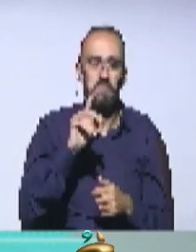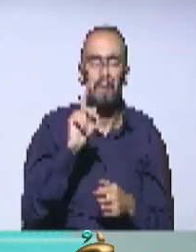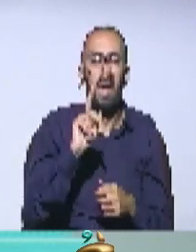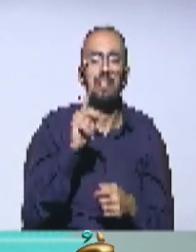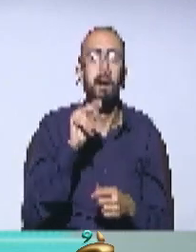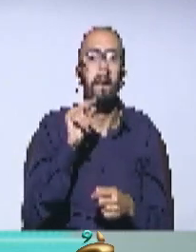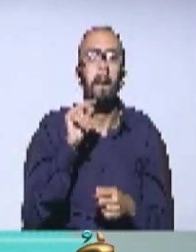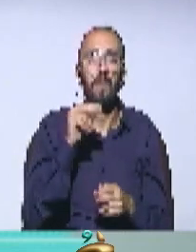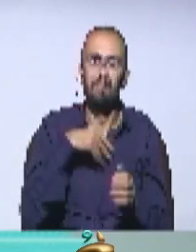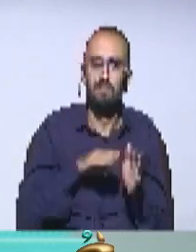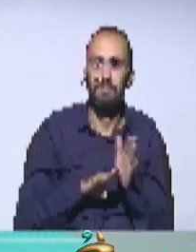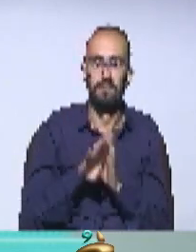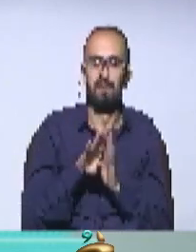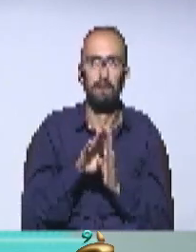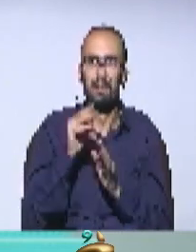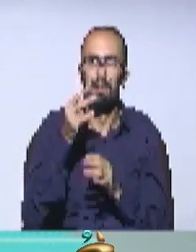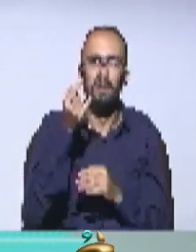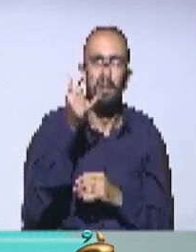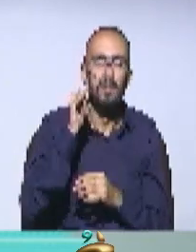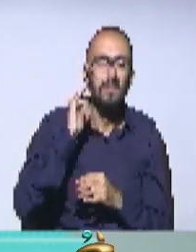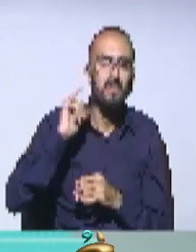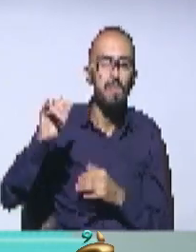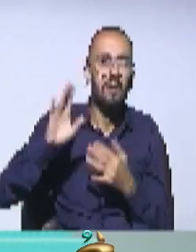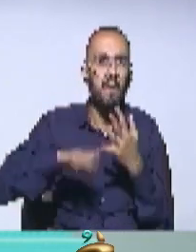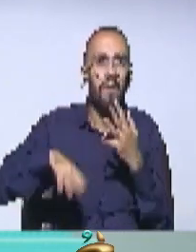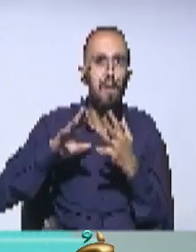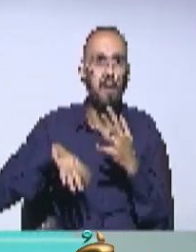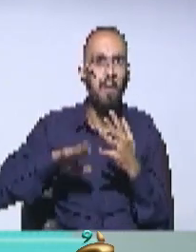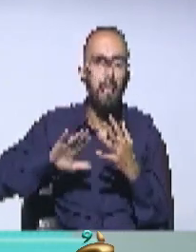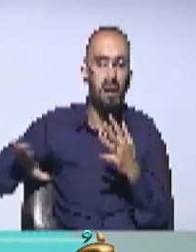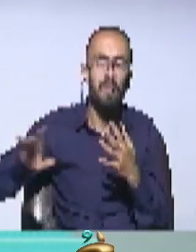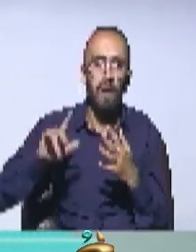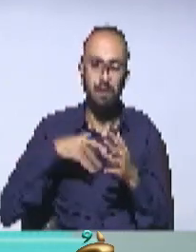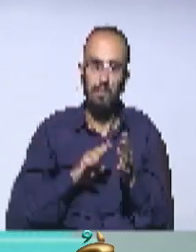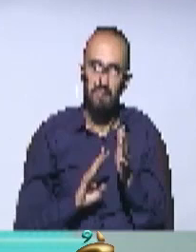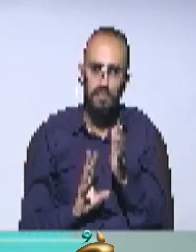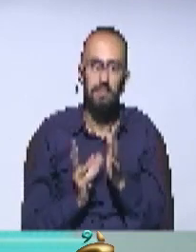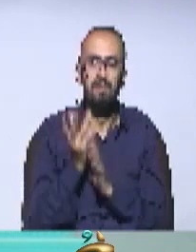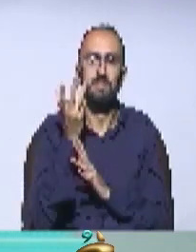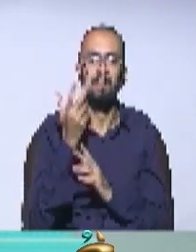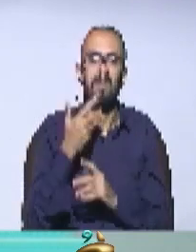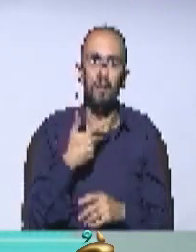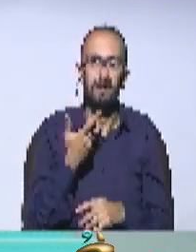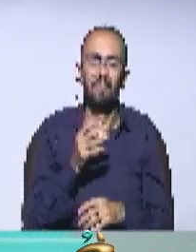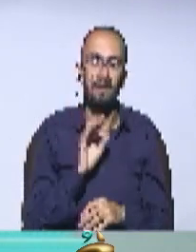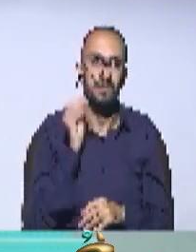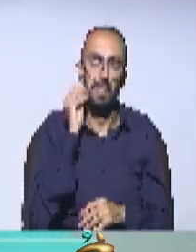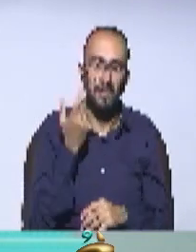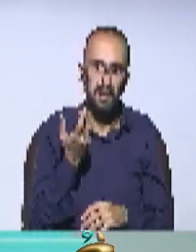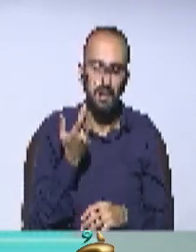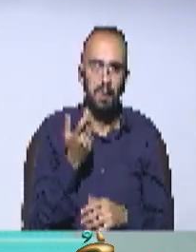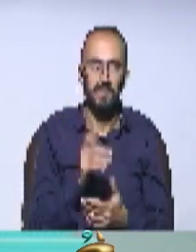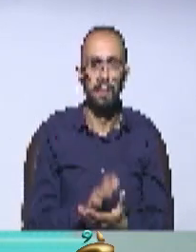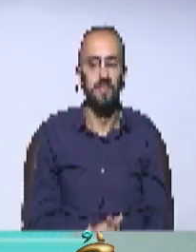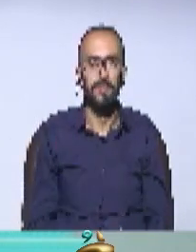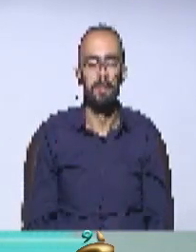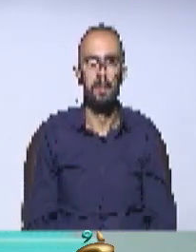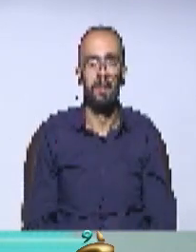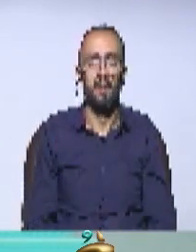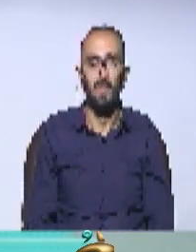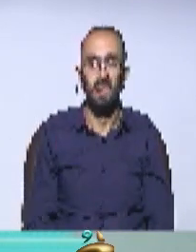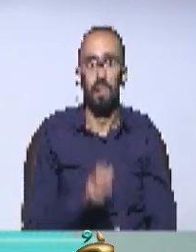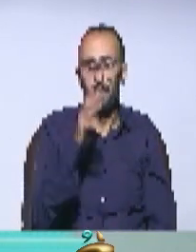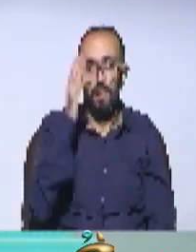مهجورة، بس منطقة شبه منسية، الى عروس مصر والى عروس العالم. اولا ما تنسيش ان